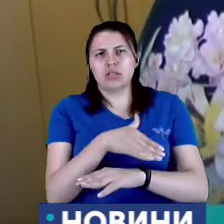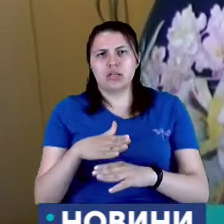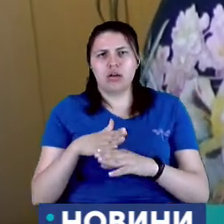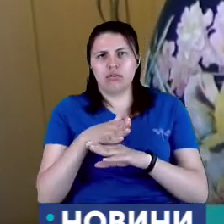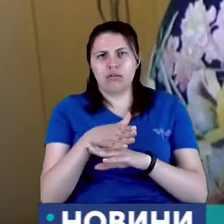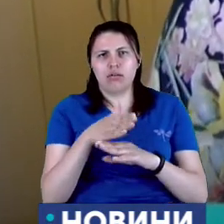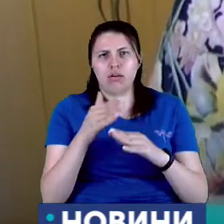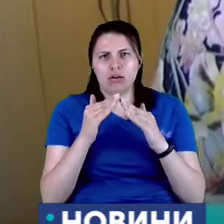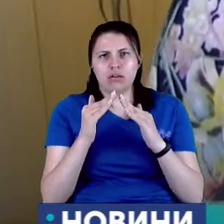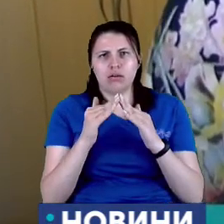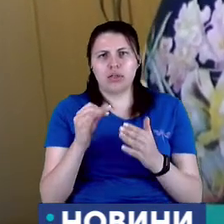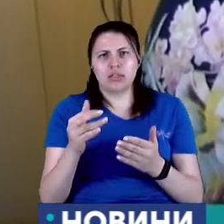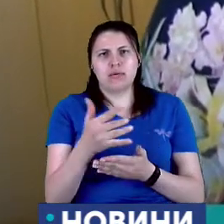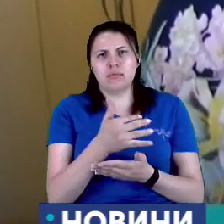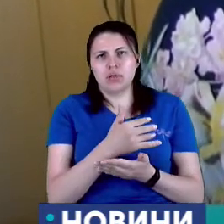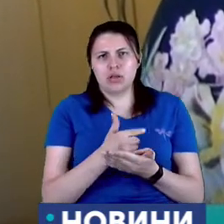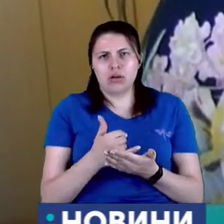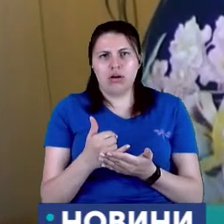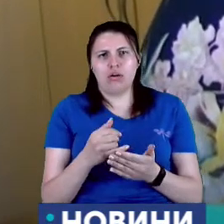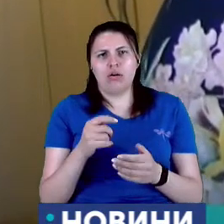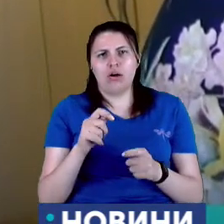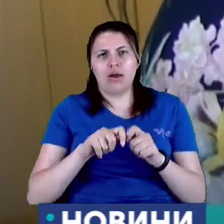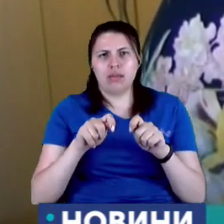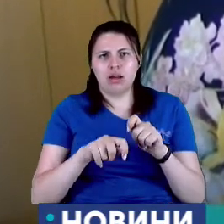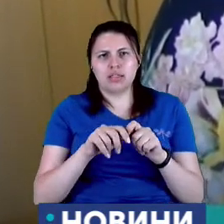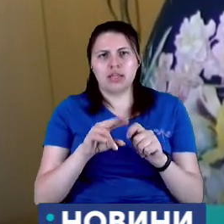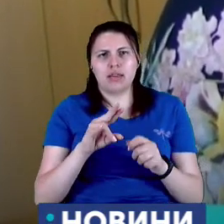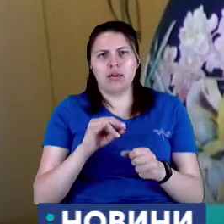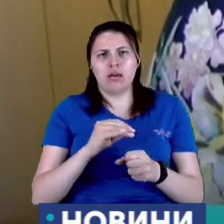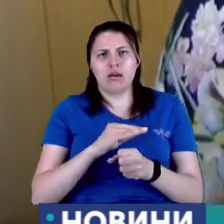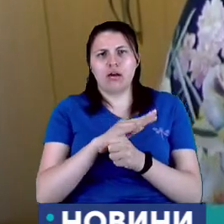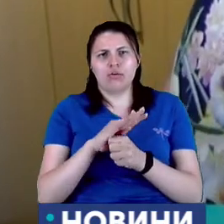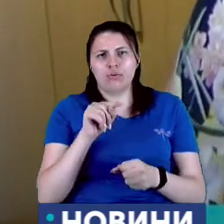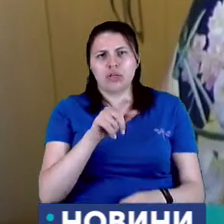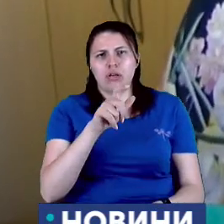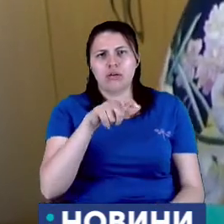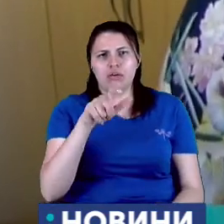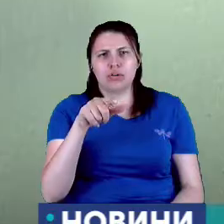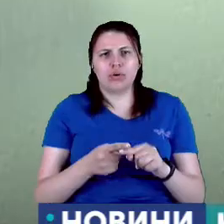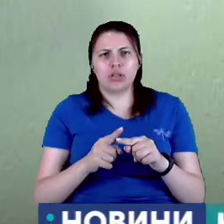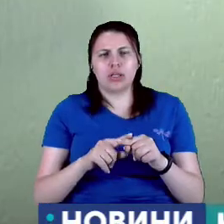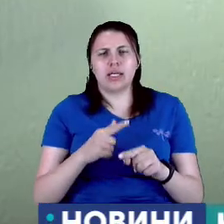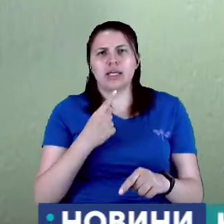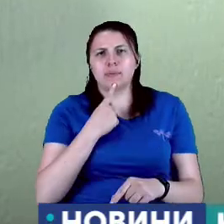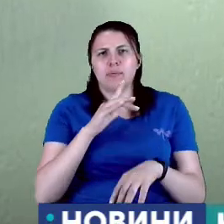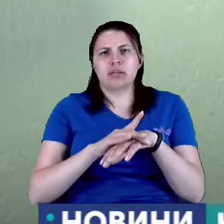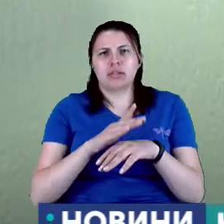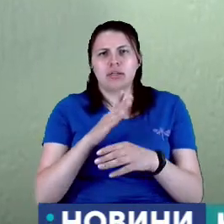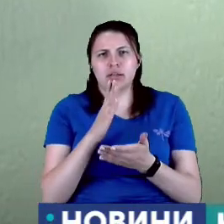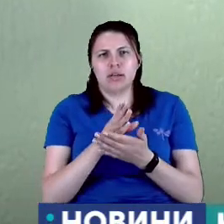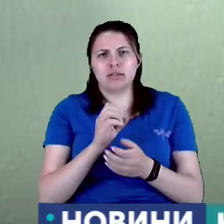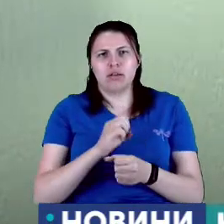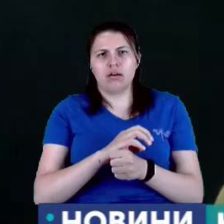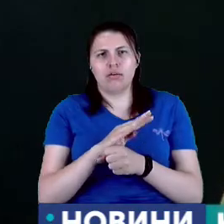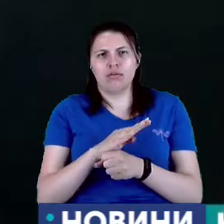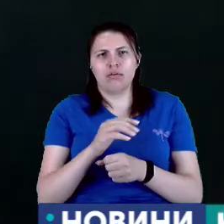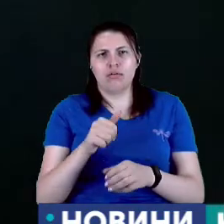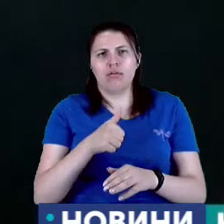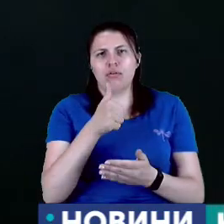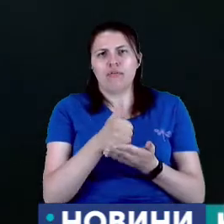забори аналізів на коронавірус у тих пацієнтів, у яких є підозрення на коронавірус. Головна мета приїзду капеланів